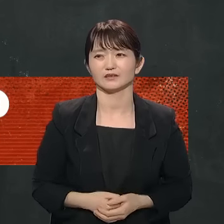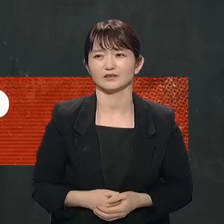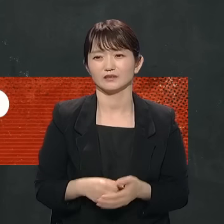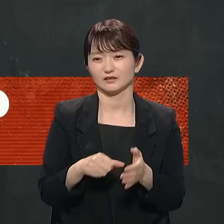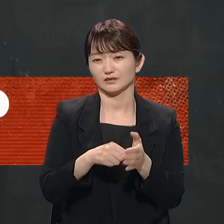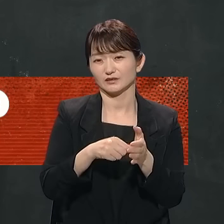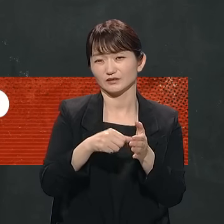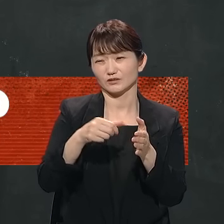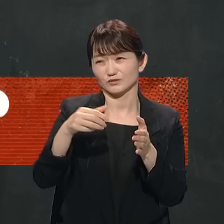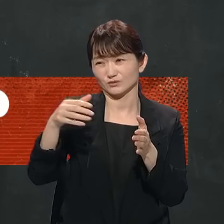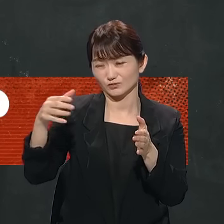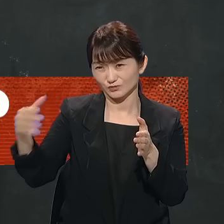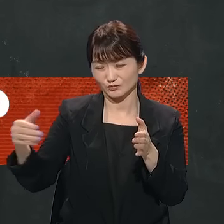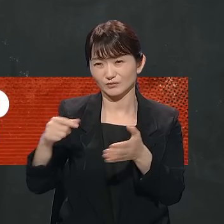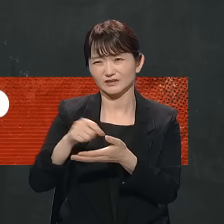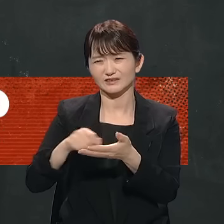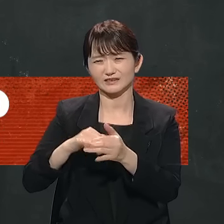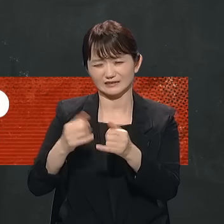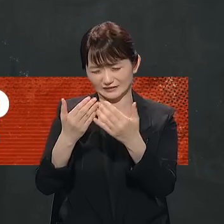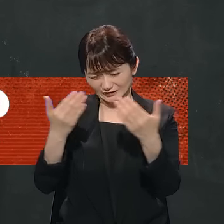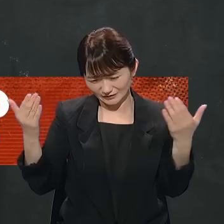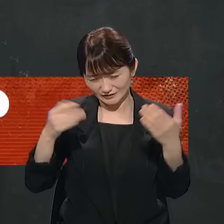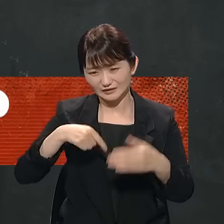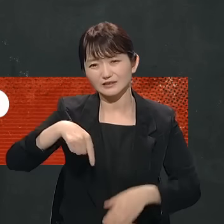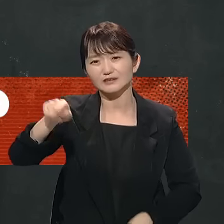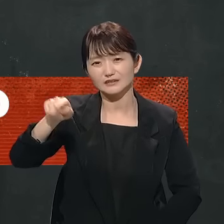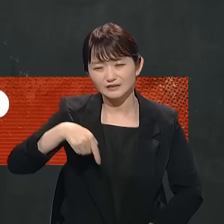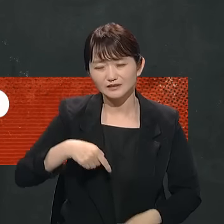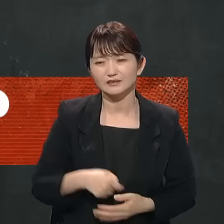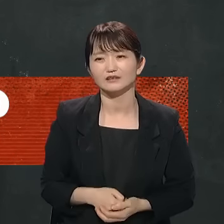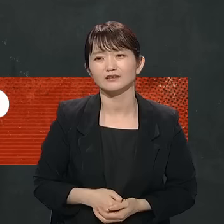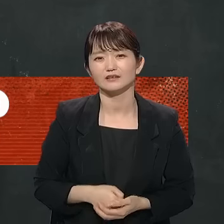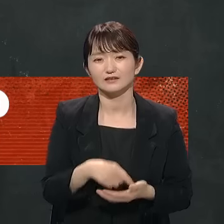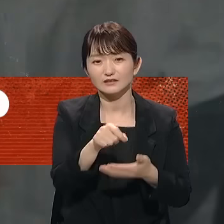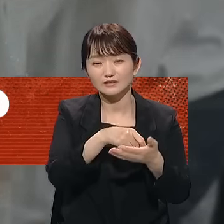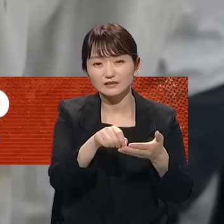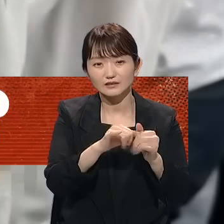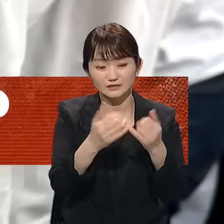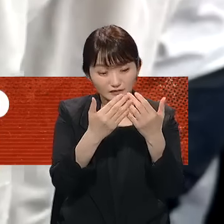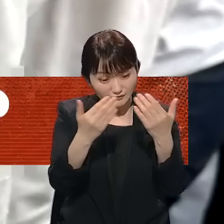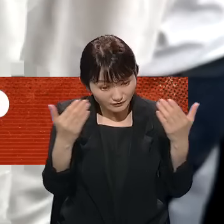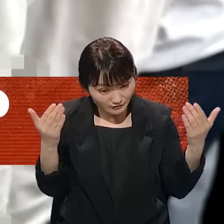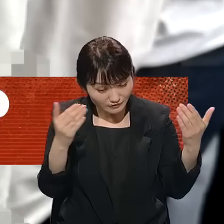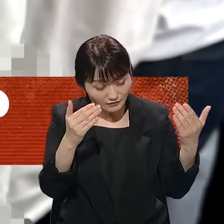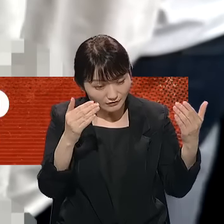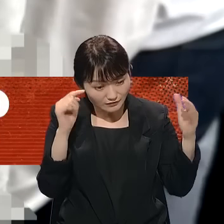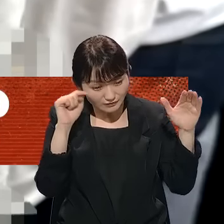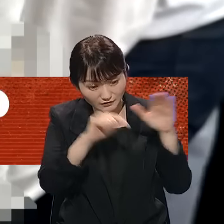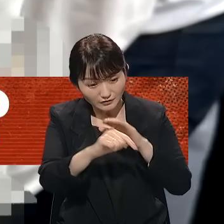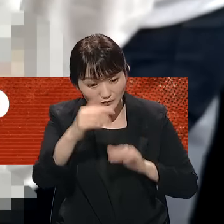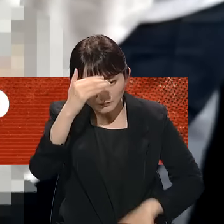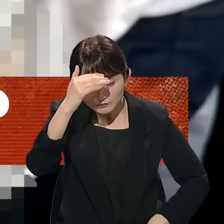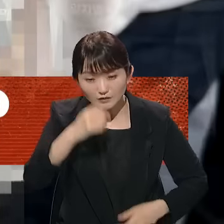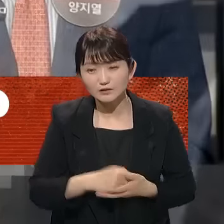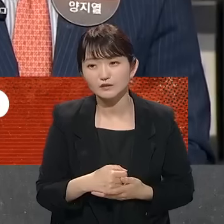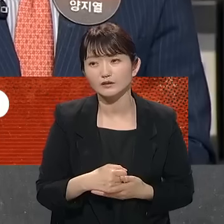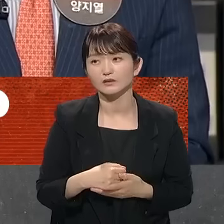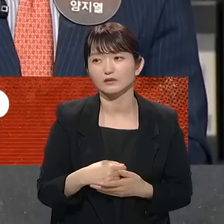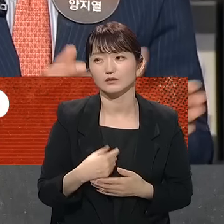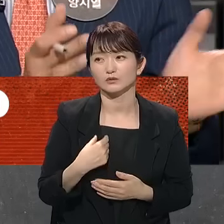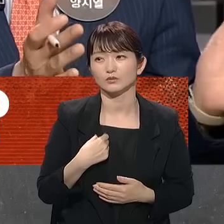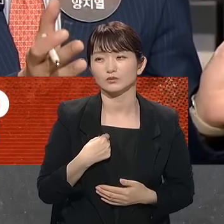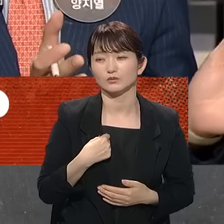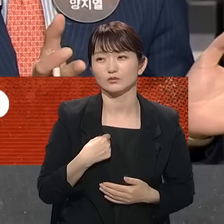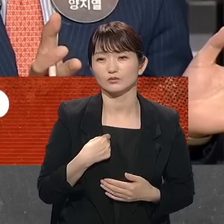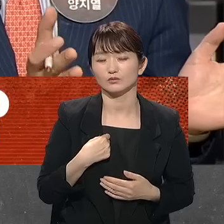세계적인 작가들 전시회를 들렀다 왔어요. 그런데 그 작가들의 전시회조차도 노출이 좀 있는 그런